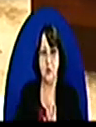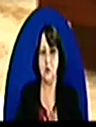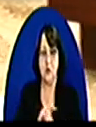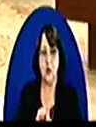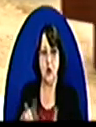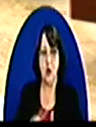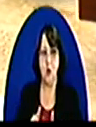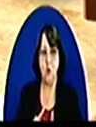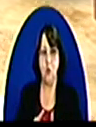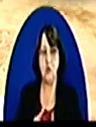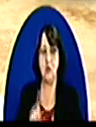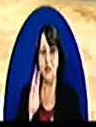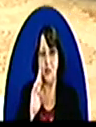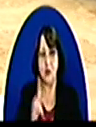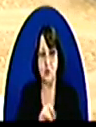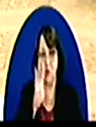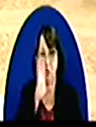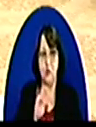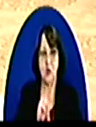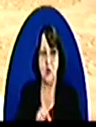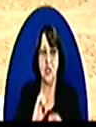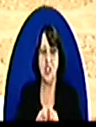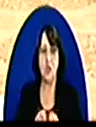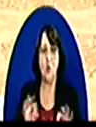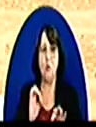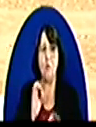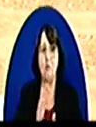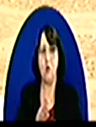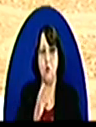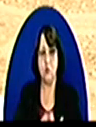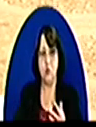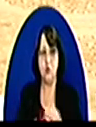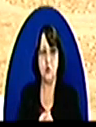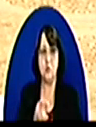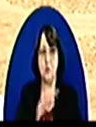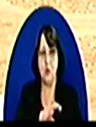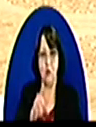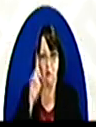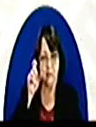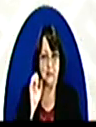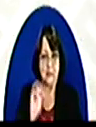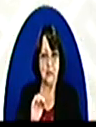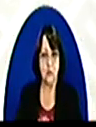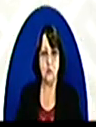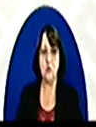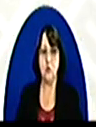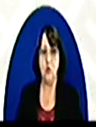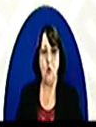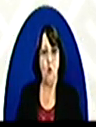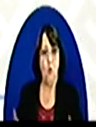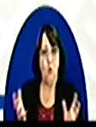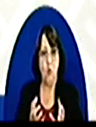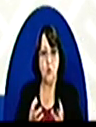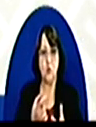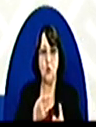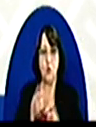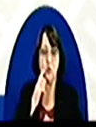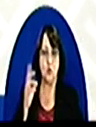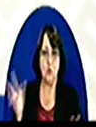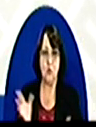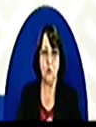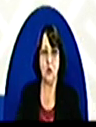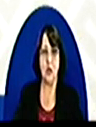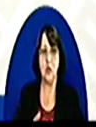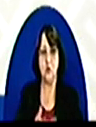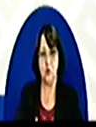бүрэн хэрэгжүүлэхгүй байна гэдгийг улсын онцгой комиссийн сануулж байна. Ер нь уулзалт хурлыг зохион байгуулахын